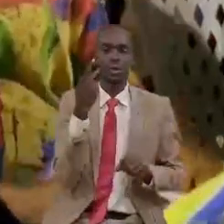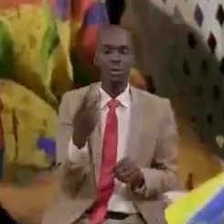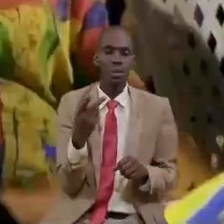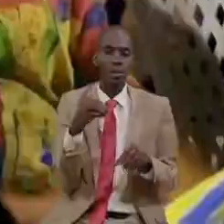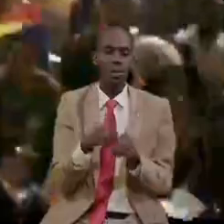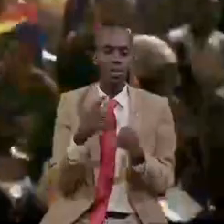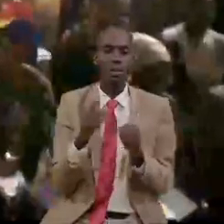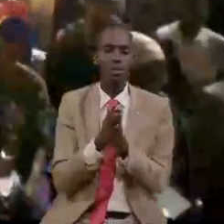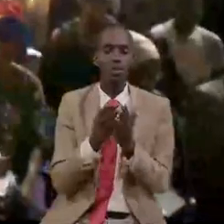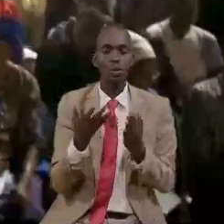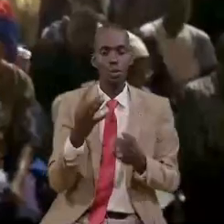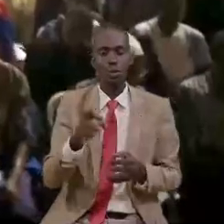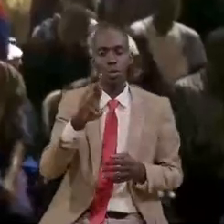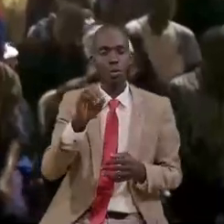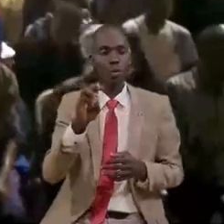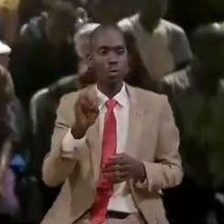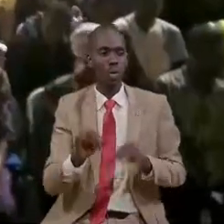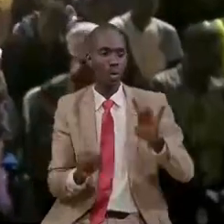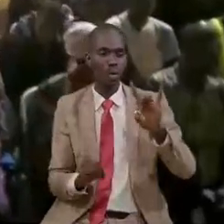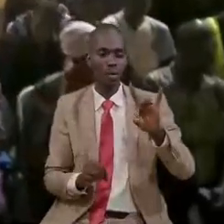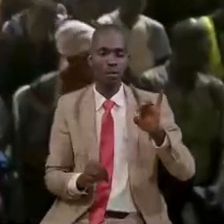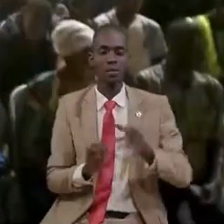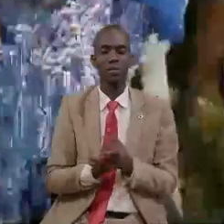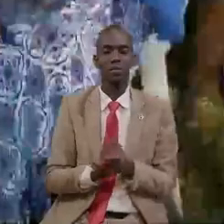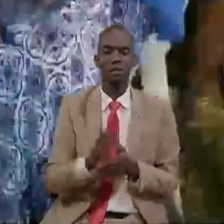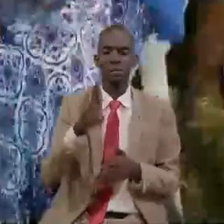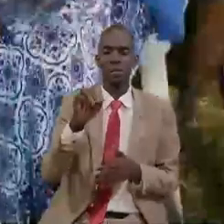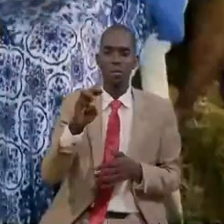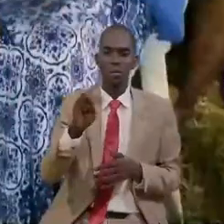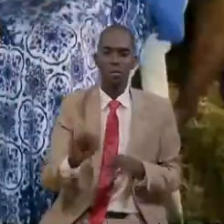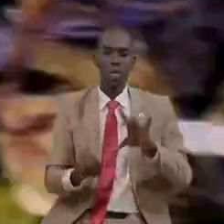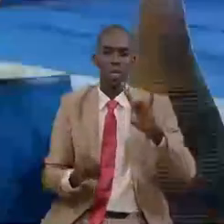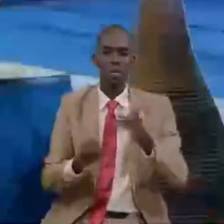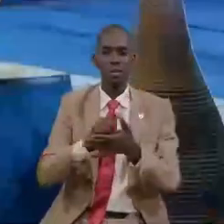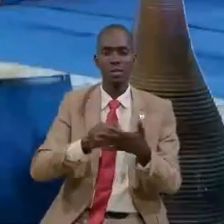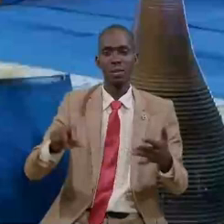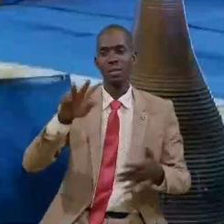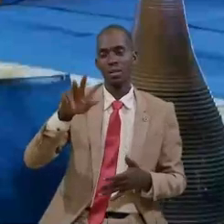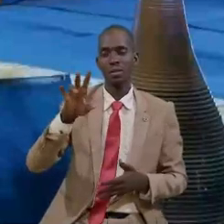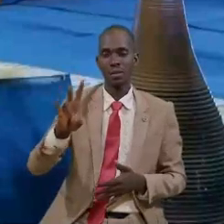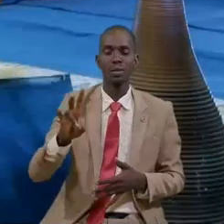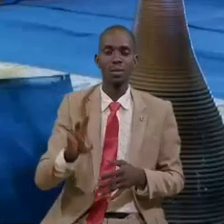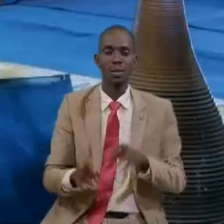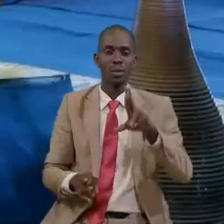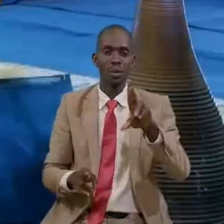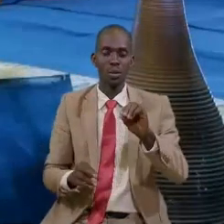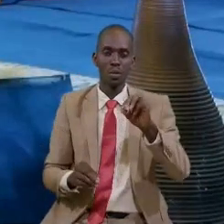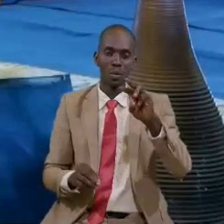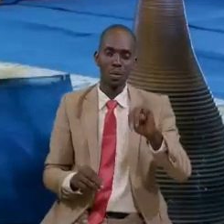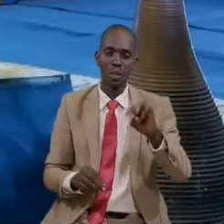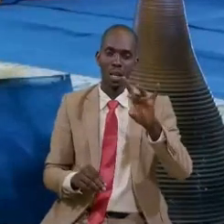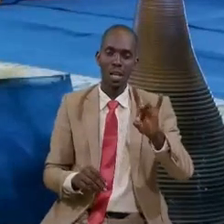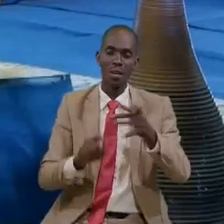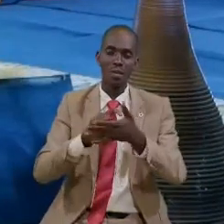Romains au chapitre 8, verset 37. Romains 8, nous lisons